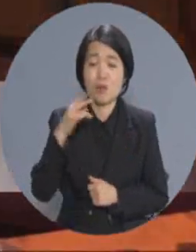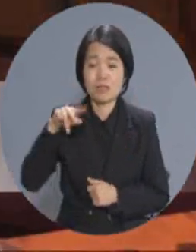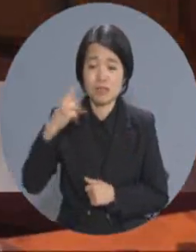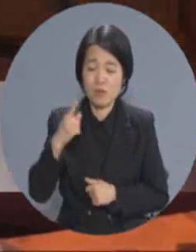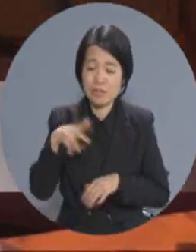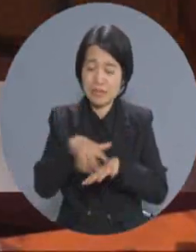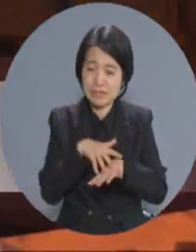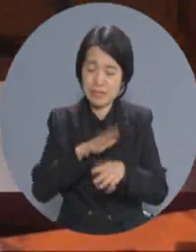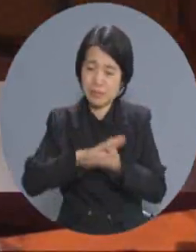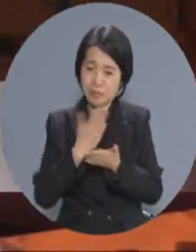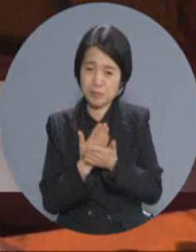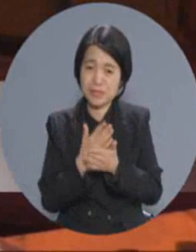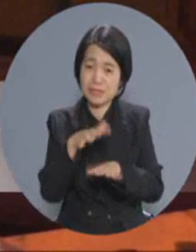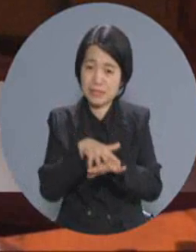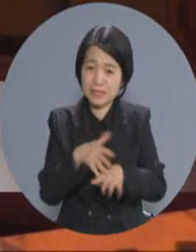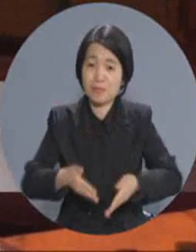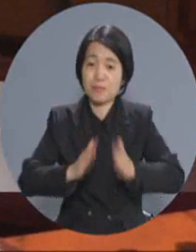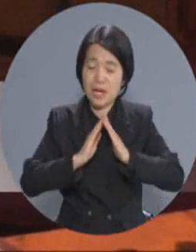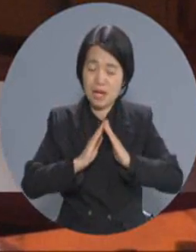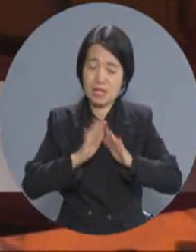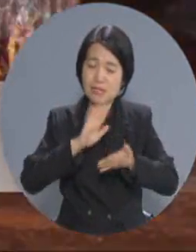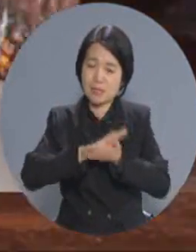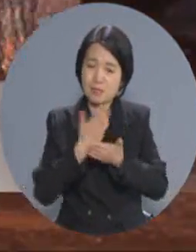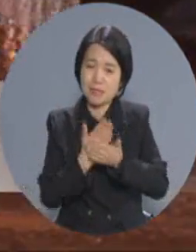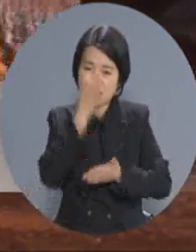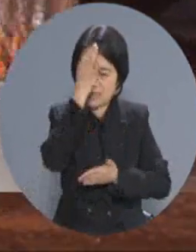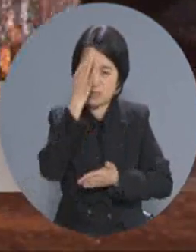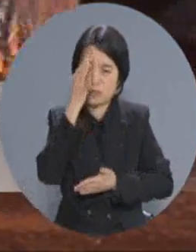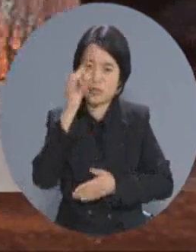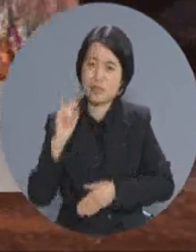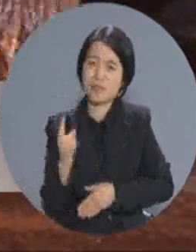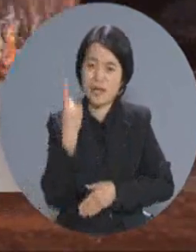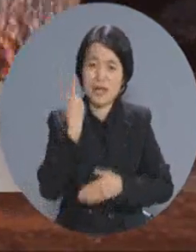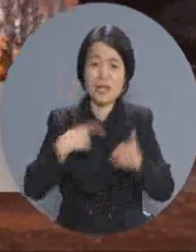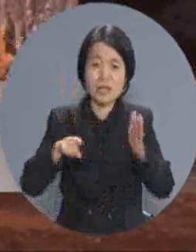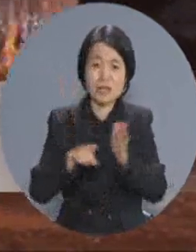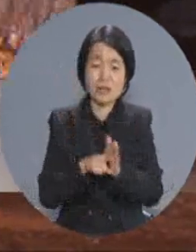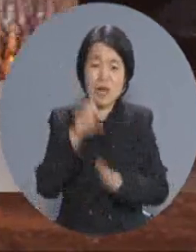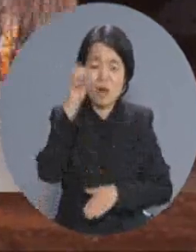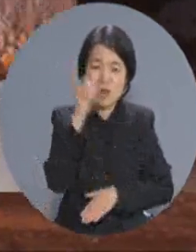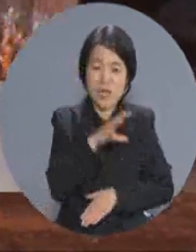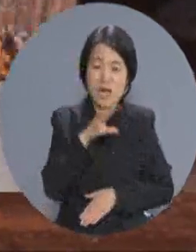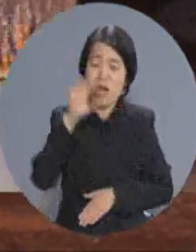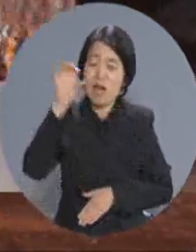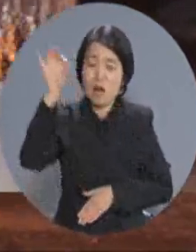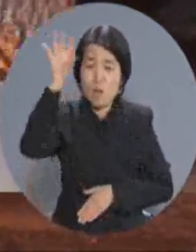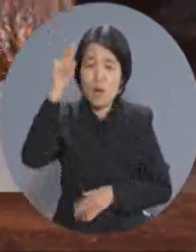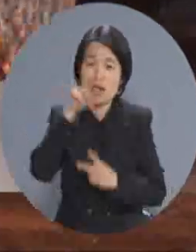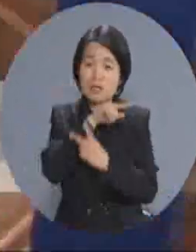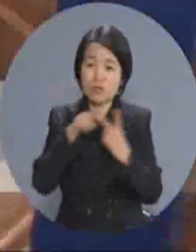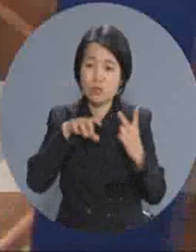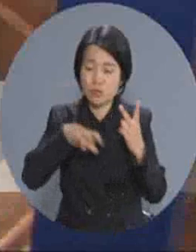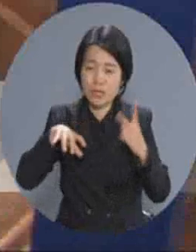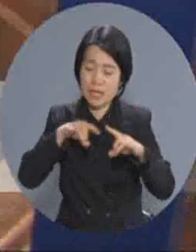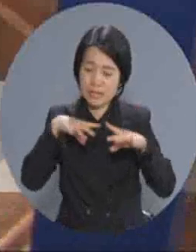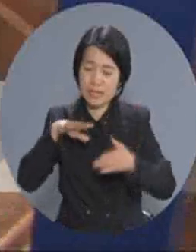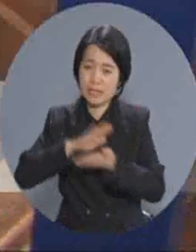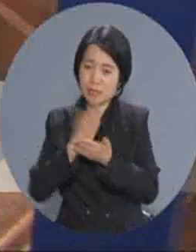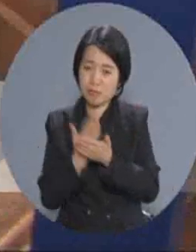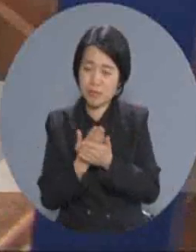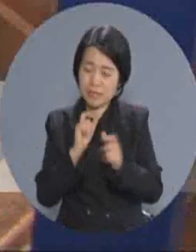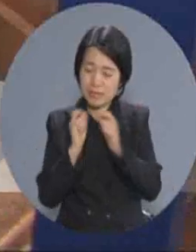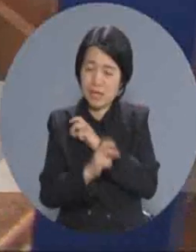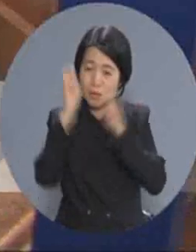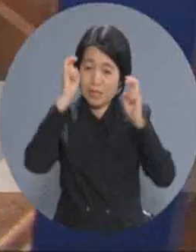포스코는 체계적인 정비 체제를 구축하고 정비의 기술력을 높이기 위해 광양과 포항에 기계 전기 분야 정비자회사를